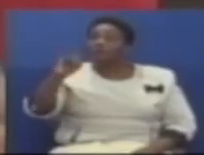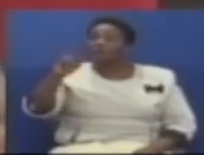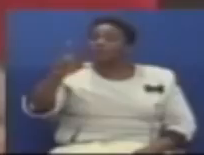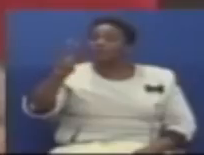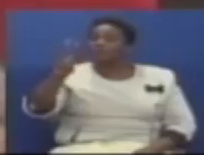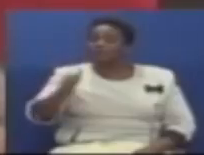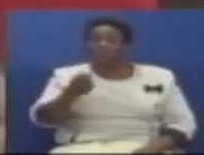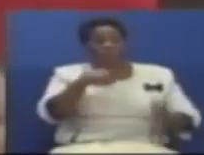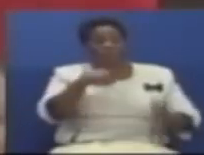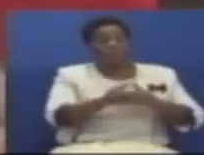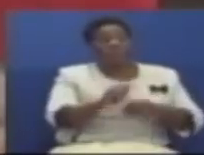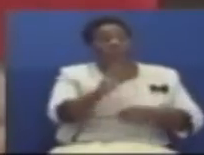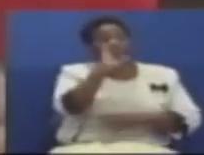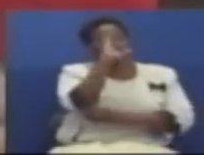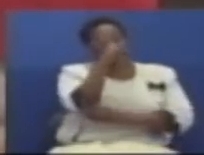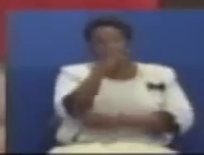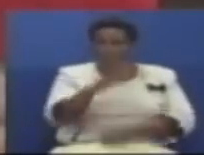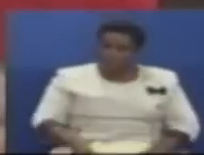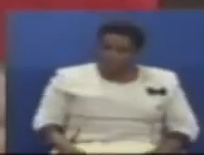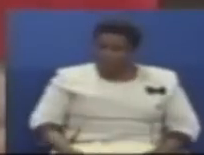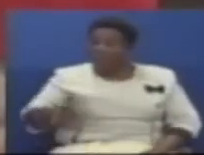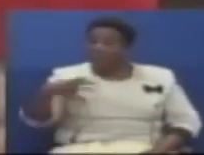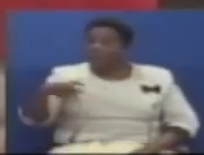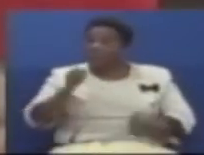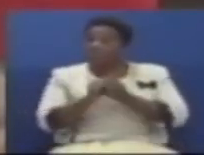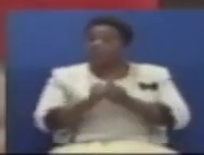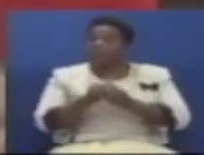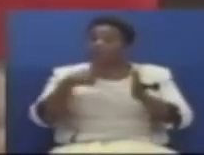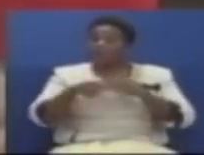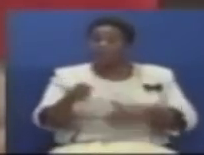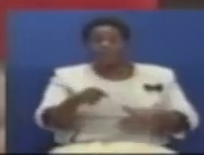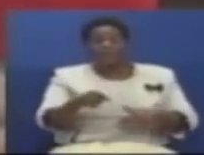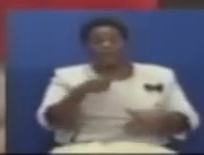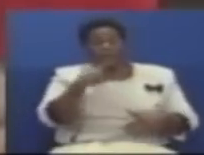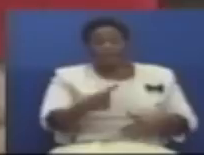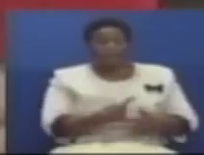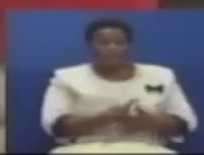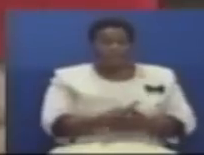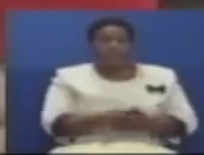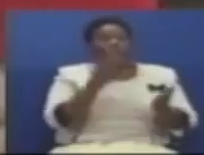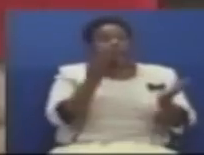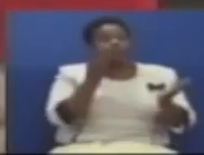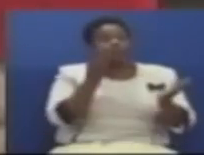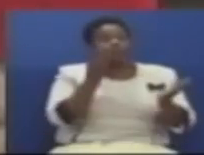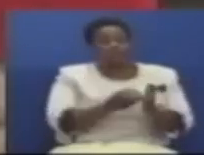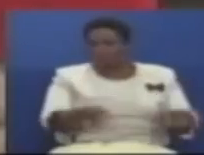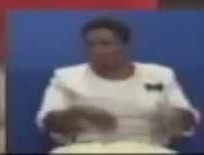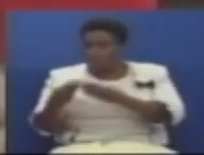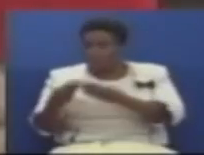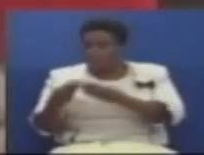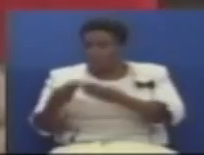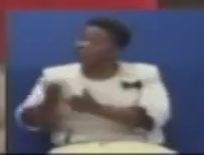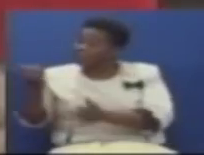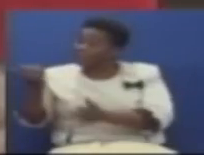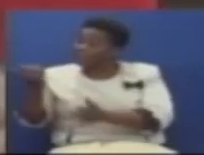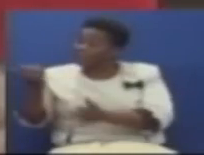Na yule Mheshimiwa waziri wa mambo ya ndani alisema kwamba kama kuna ushahidi atoe. Mimi ushahidi nao kwamba polisi wa Jamhuri ya